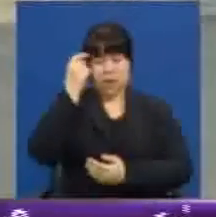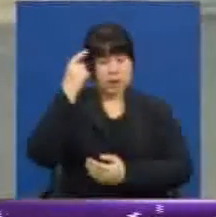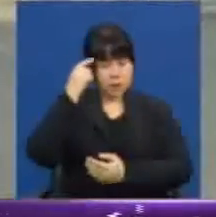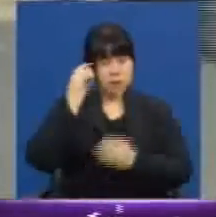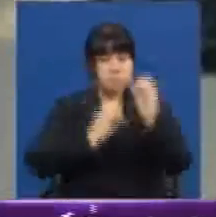ความปลอดภัย